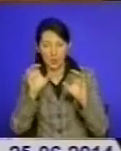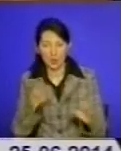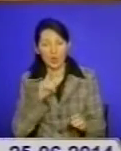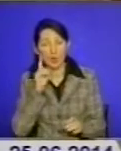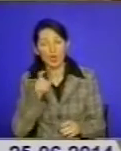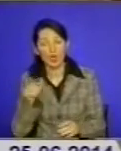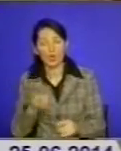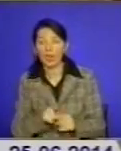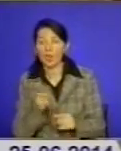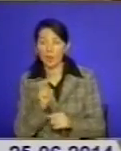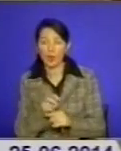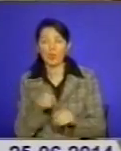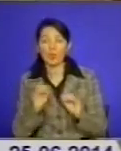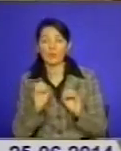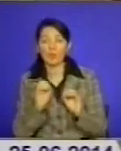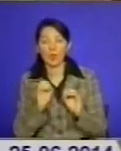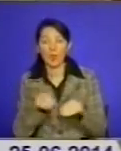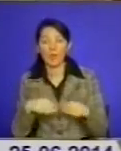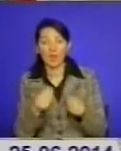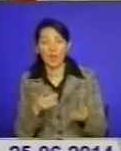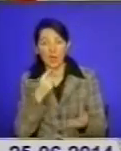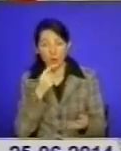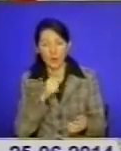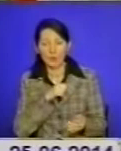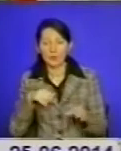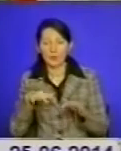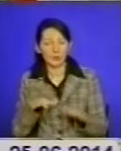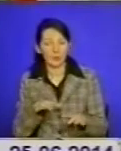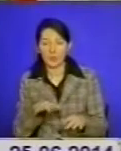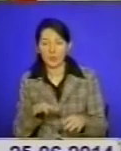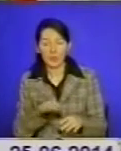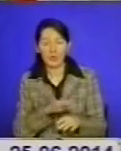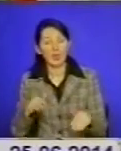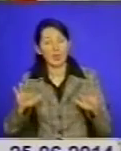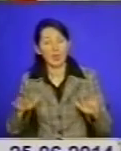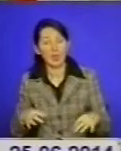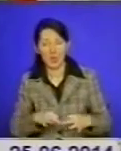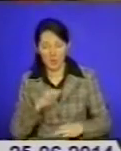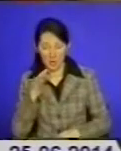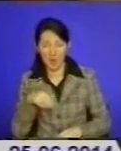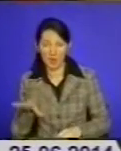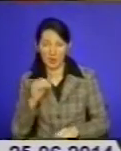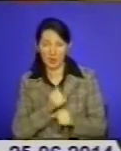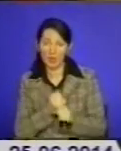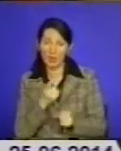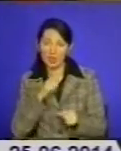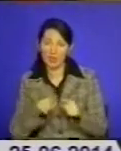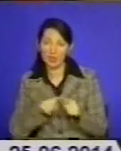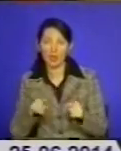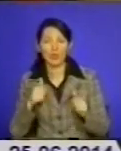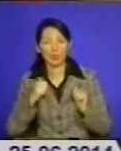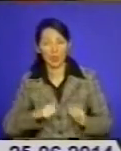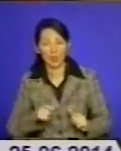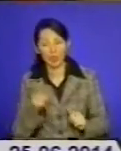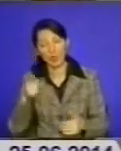приходять здати кров, сама процедура ж ніяк не лякає. Усе відбувається швидко, спокійно. І головне, вони переконані, роблять добру справу.